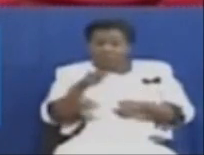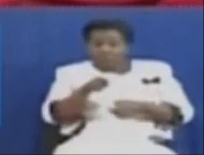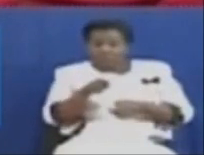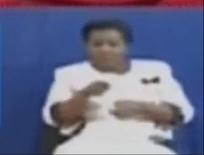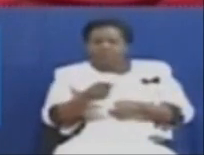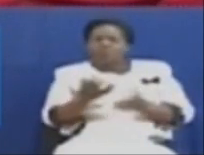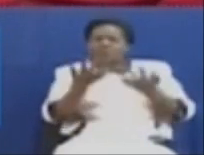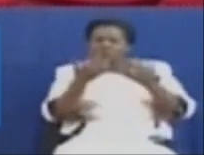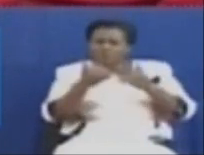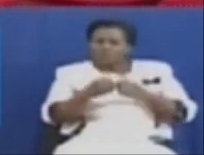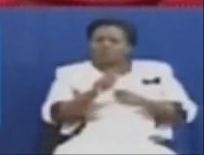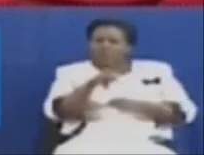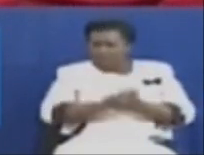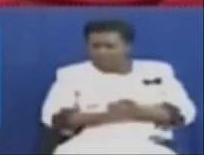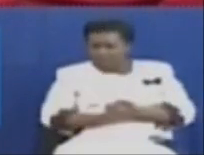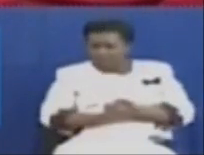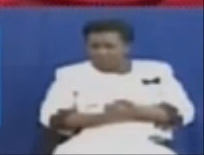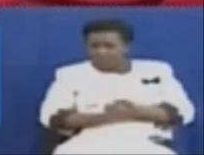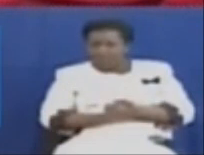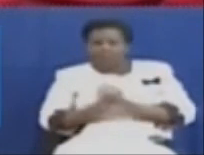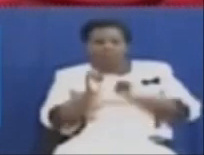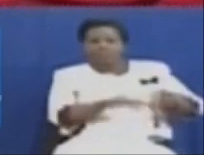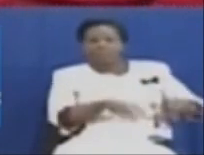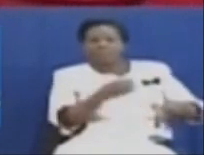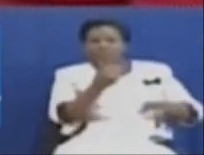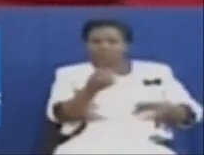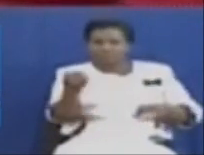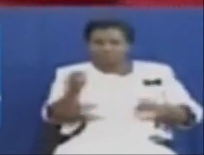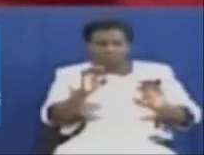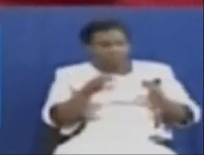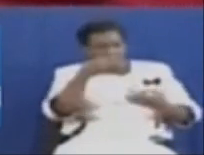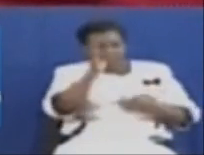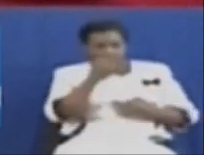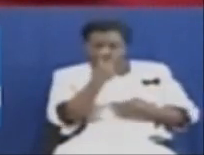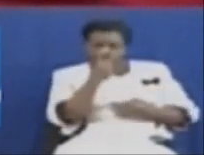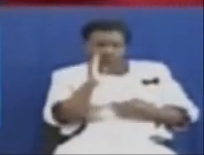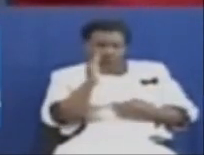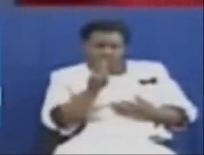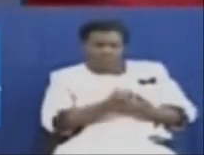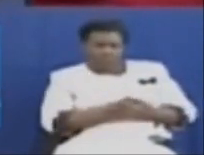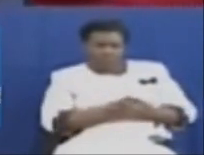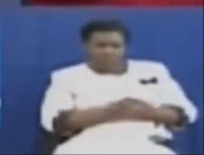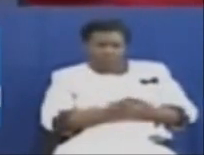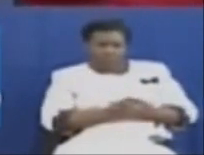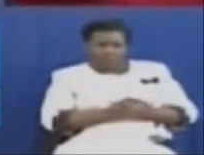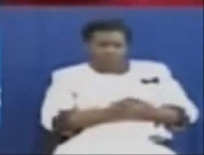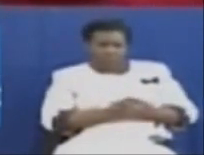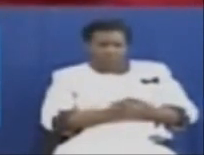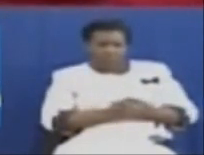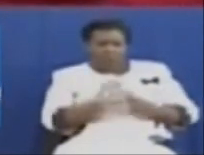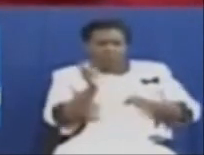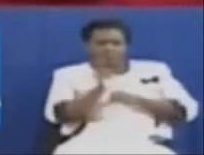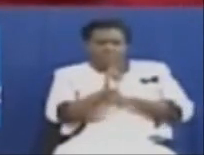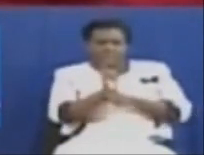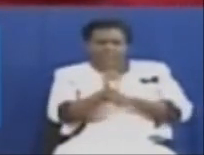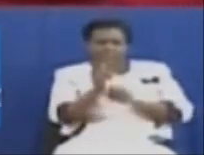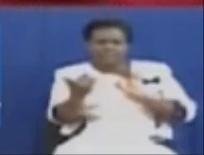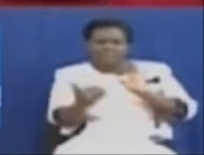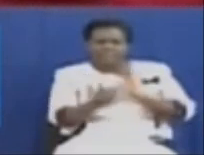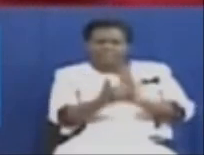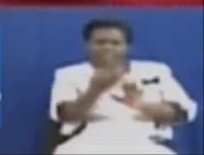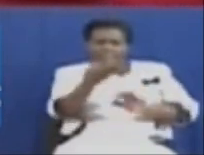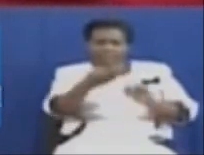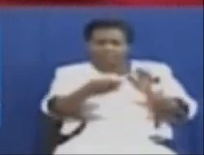Haki inayosemwa hapa ya mtoto ni pamoja na kupata matibabu. Serikali tuahidi kutupatia gari la wagonjwa. Je, lini inatimiza ahadi hiyo? Asante